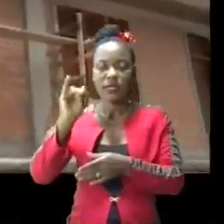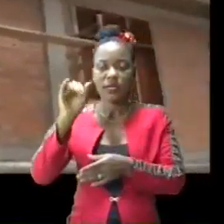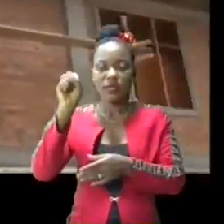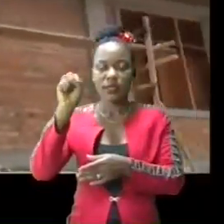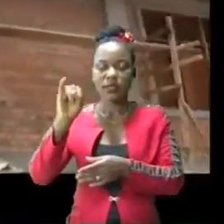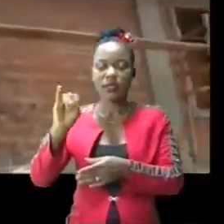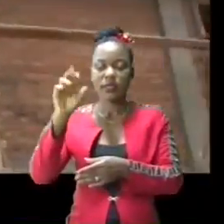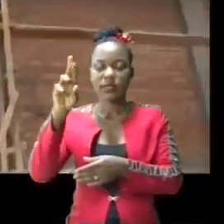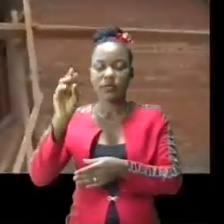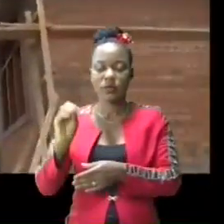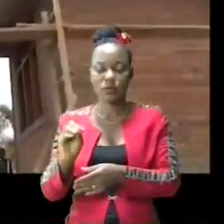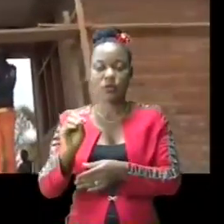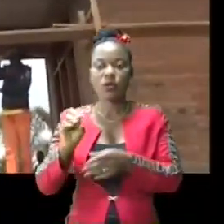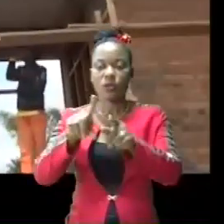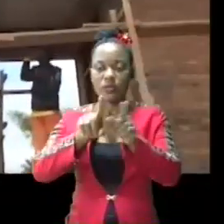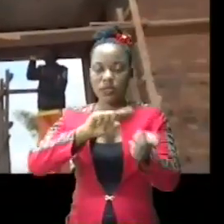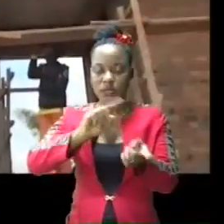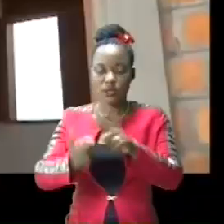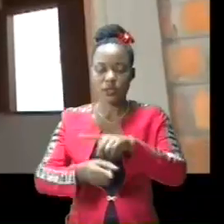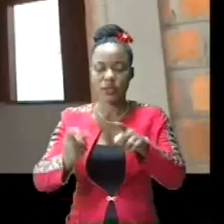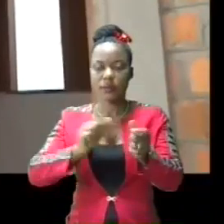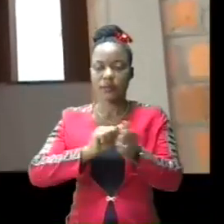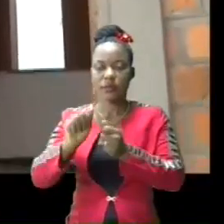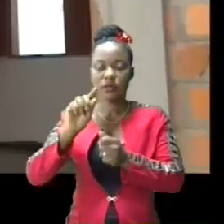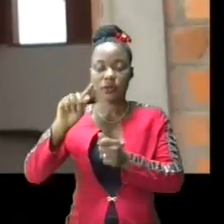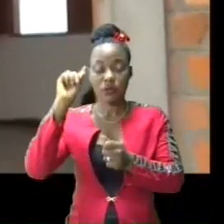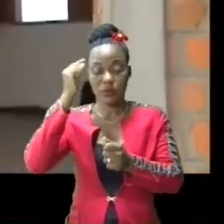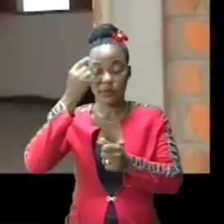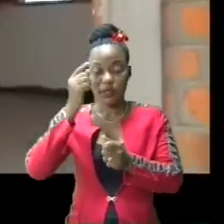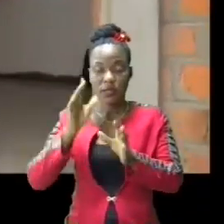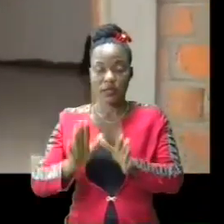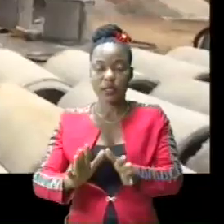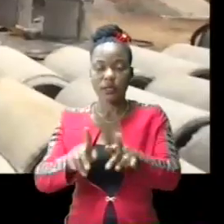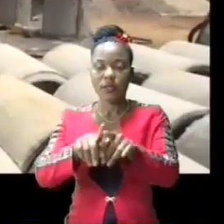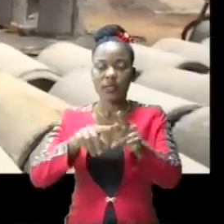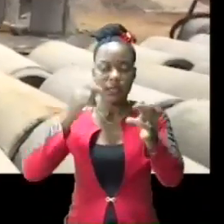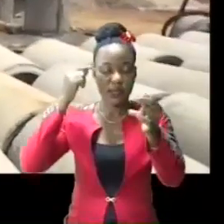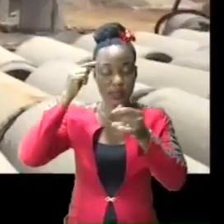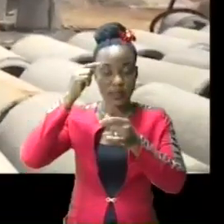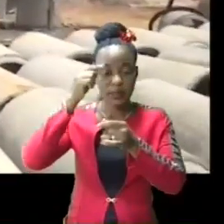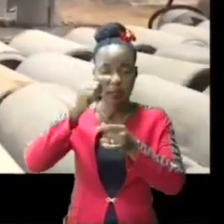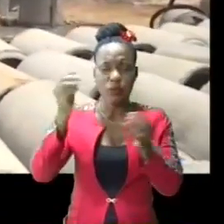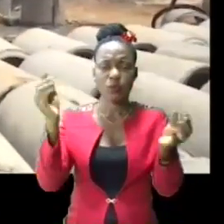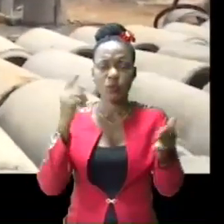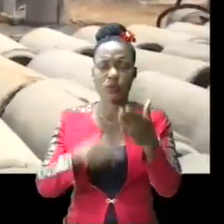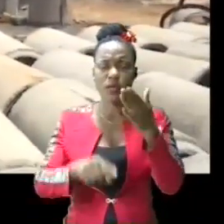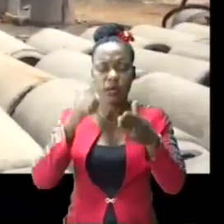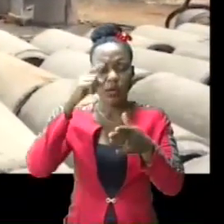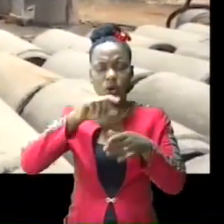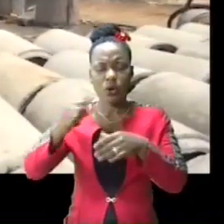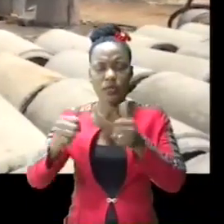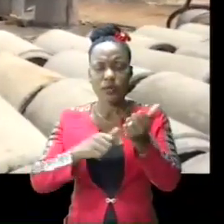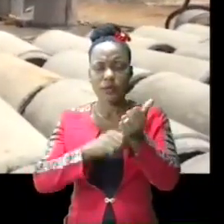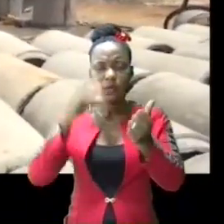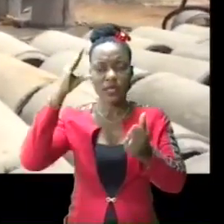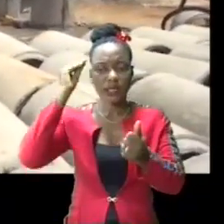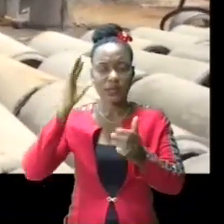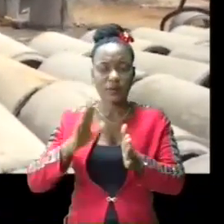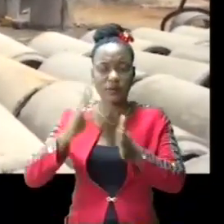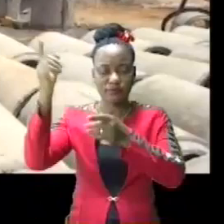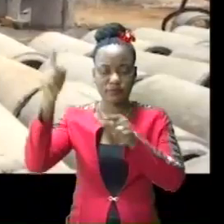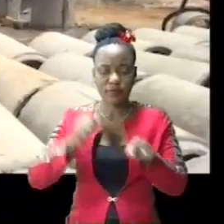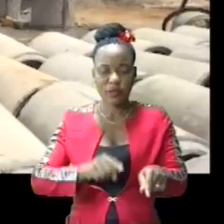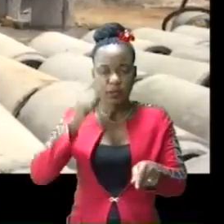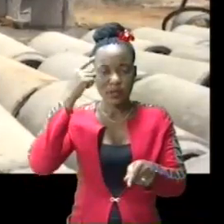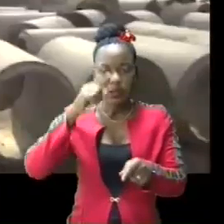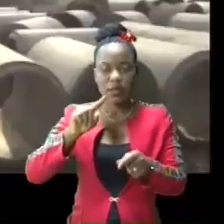désormais métamorphosée sous son leadership. Conformément à son ambition, ici plus question d'étrangers, les experts ougandais ayant fait